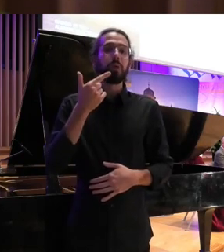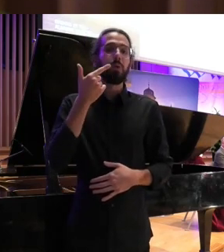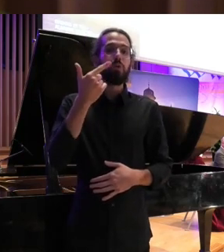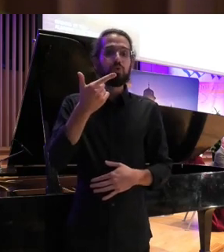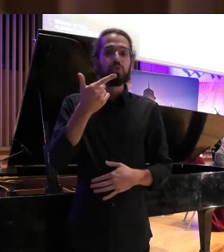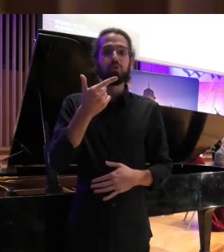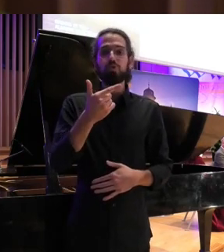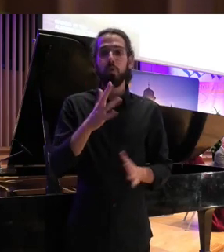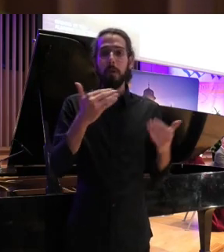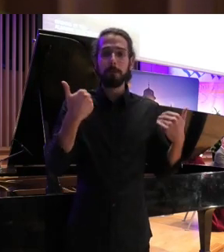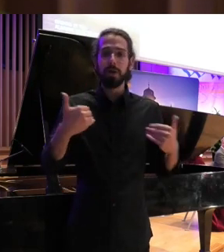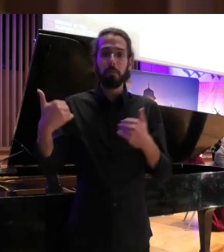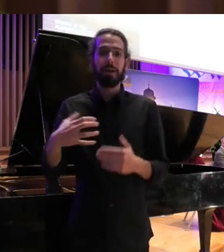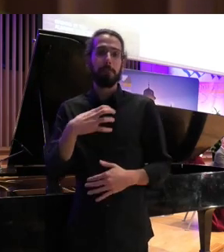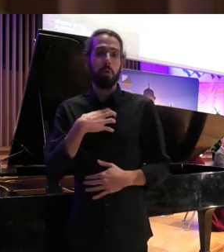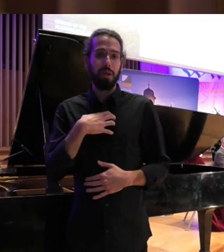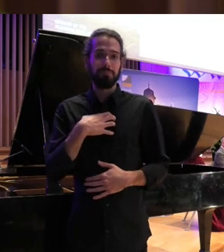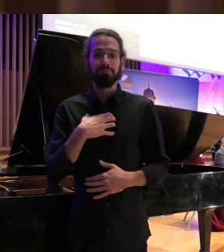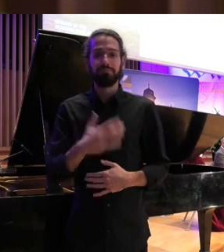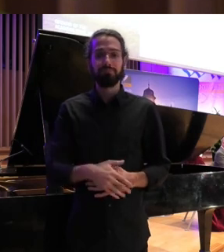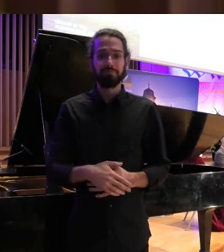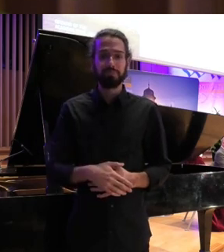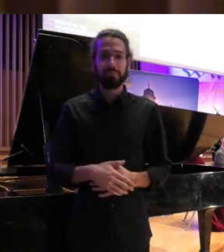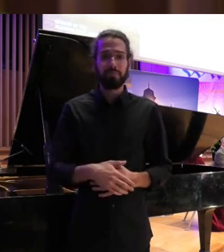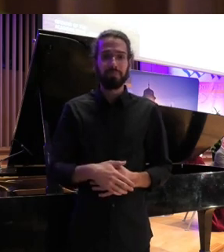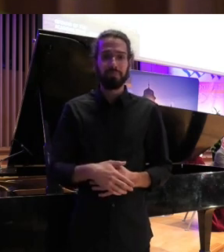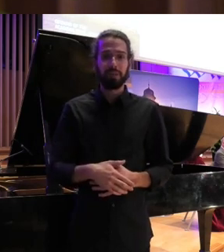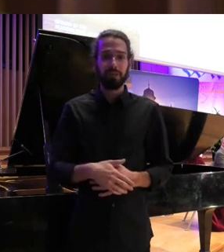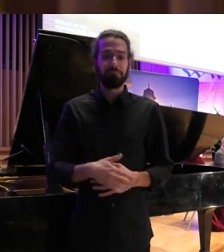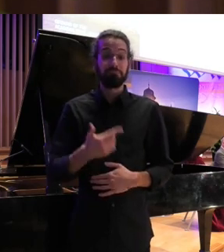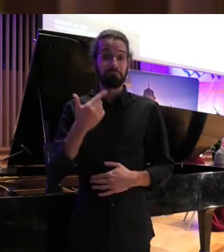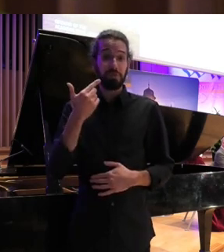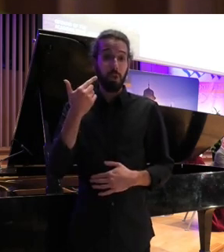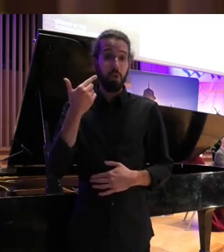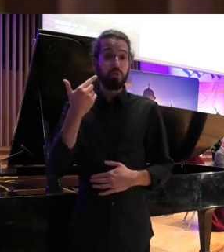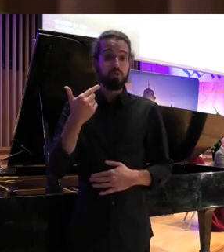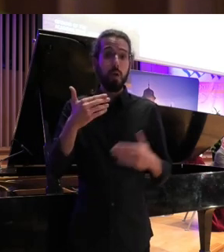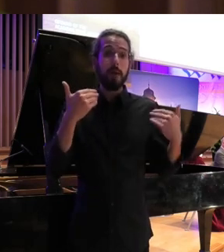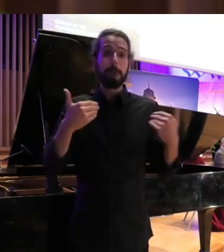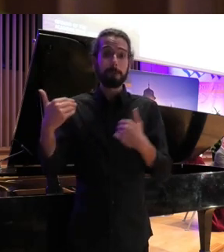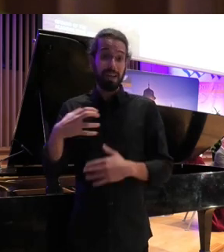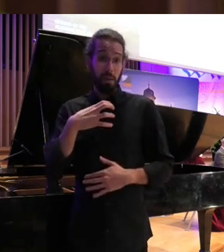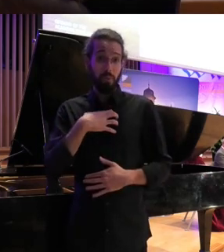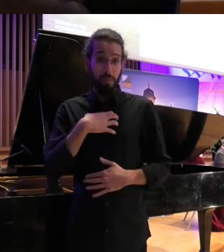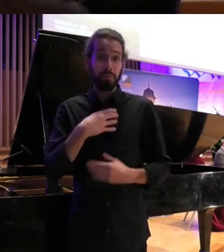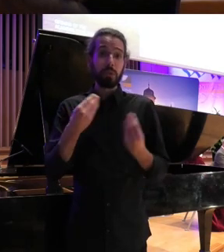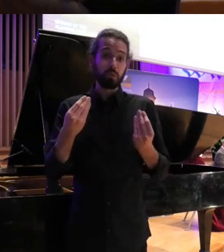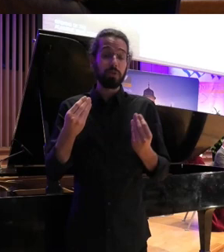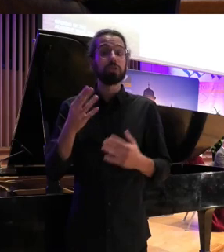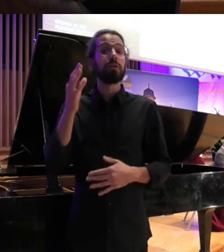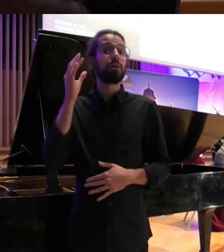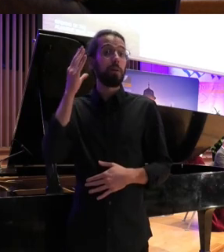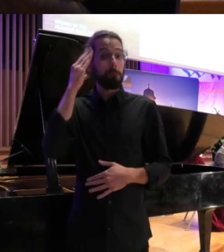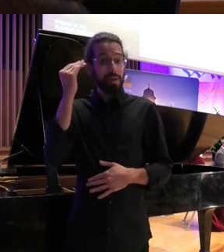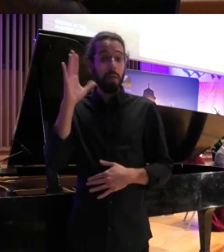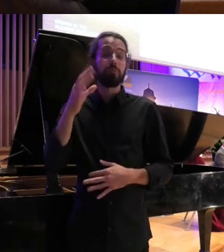sehr wichtig ist. Und zwar das Two-Body-Problem auch auf der Sicht, dass auch die Männer manchmal den Frauen hinterherziehen müssen